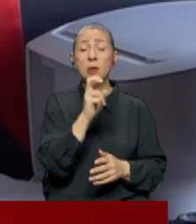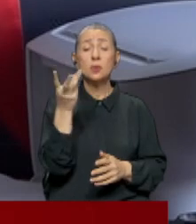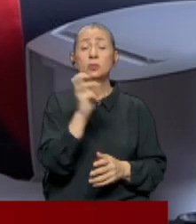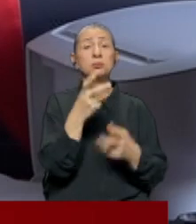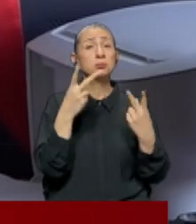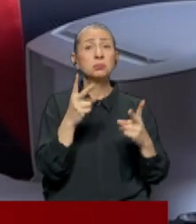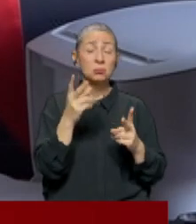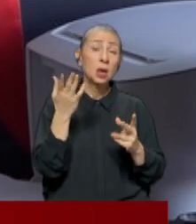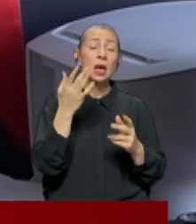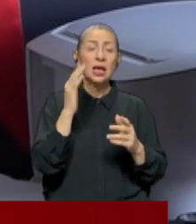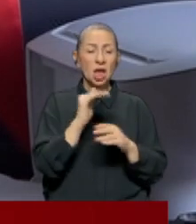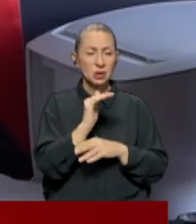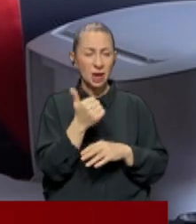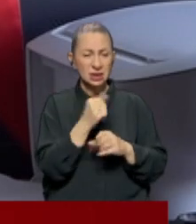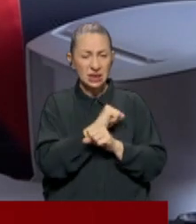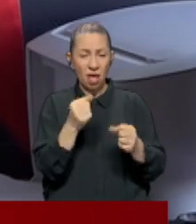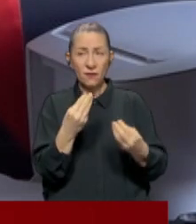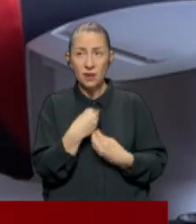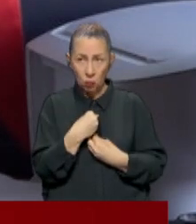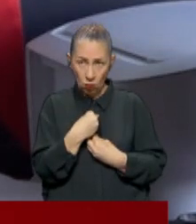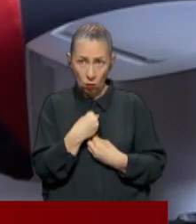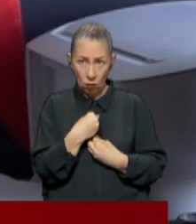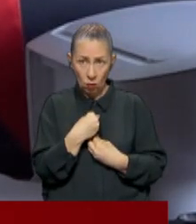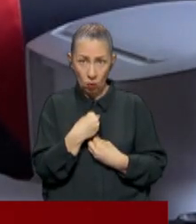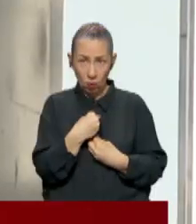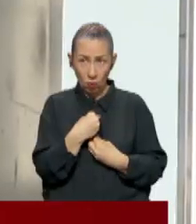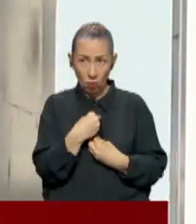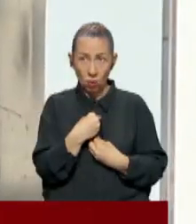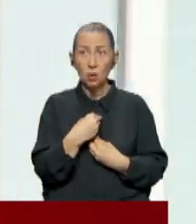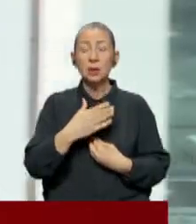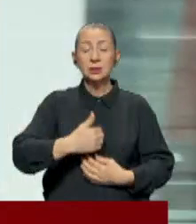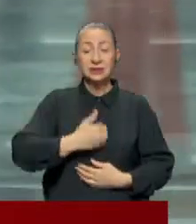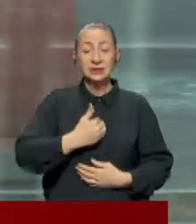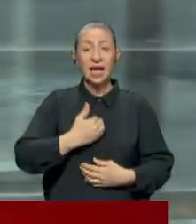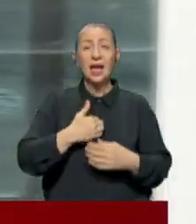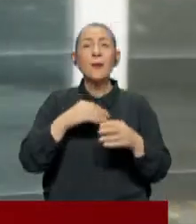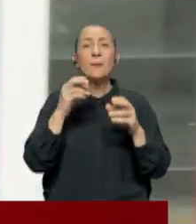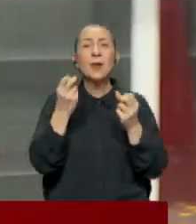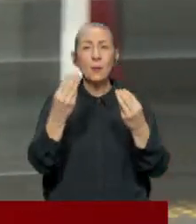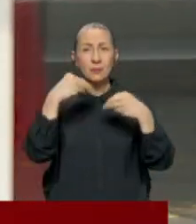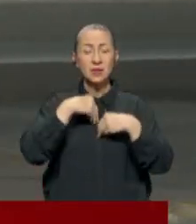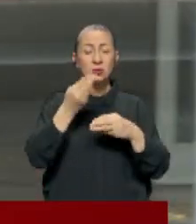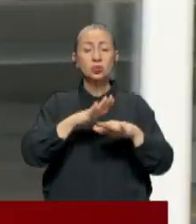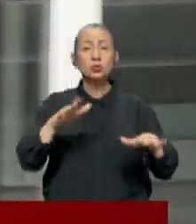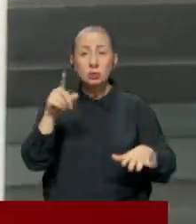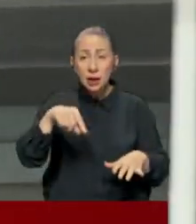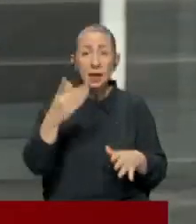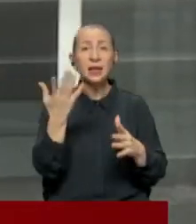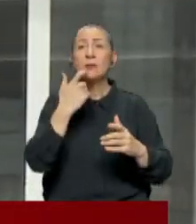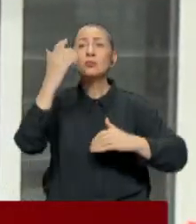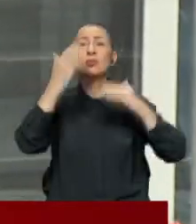sürebiliyor. Hastanın yaşam kalitesini maalesef olumsuz olarak etkiliyor. Solunum yolu enfeksiyonları ne çocuklarda ne